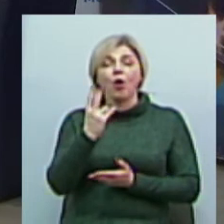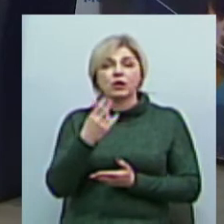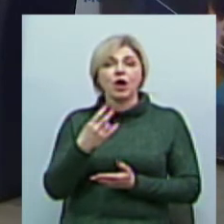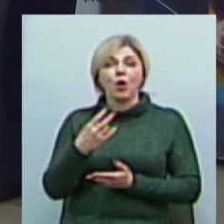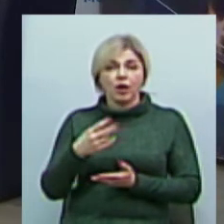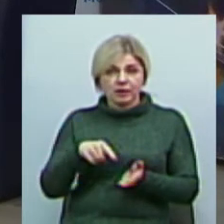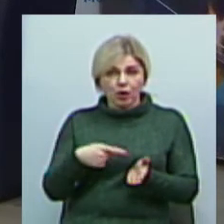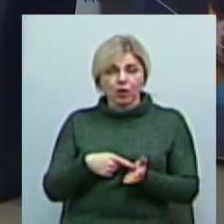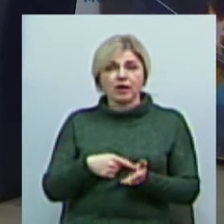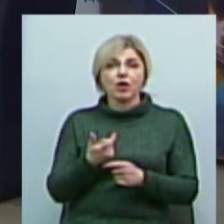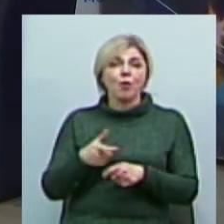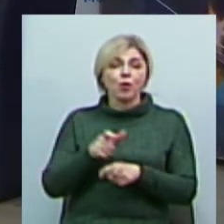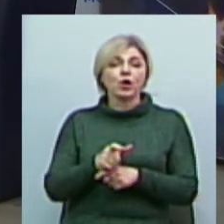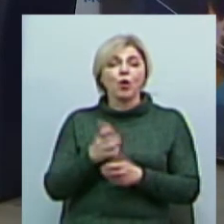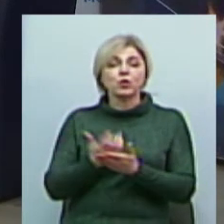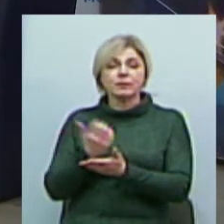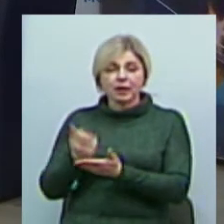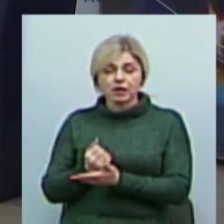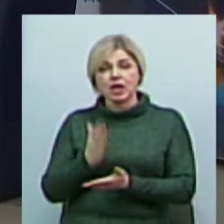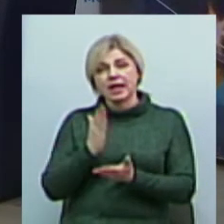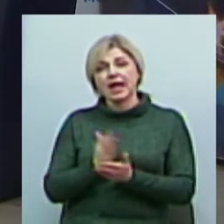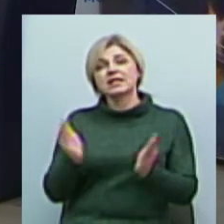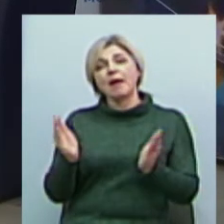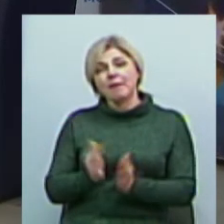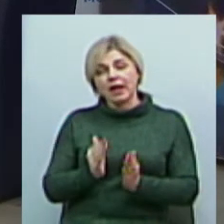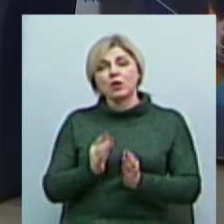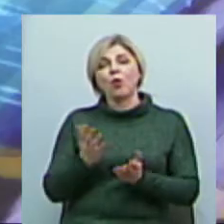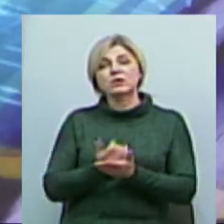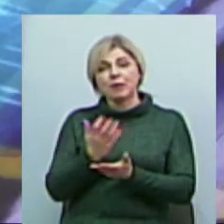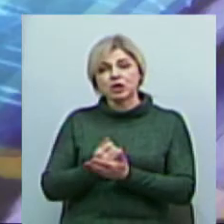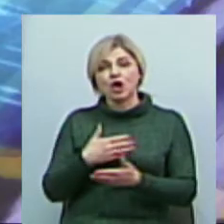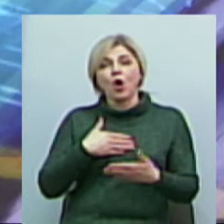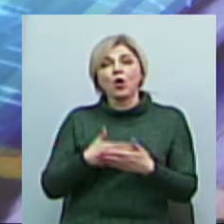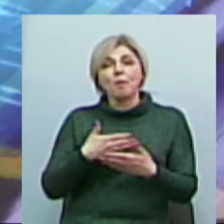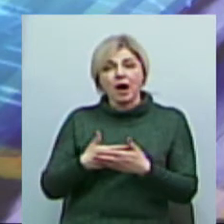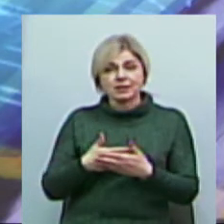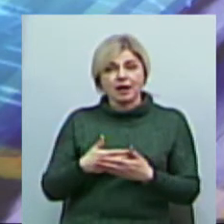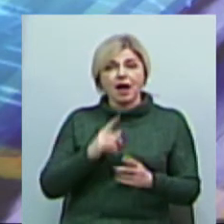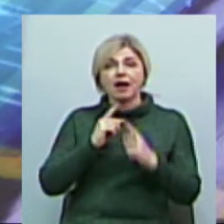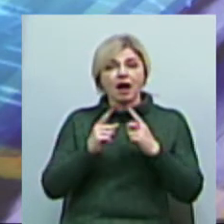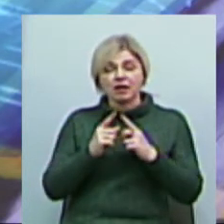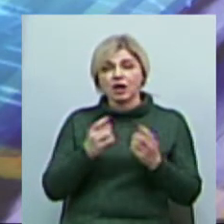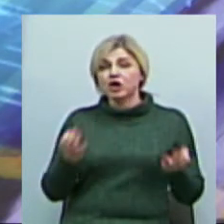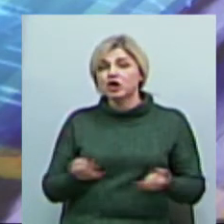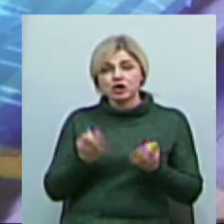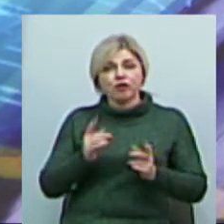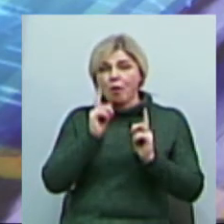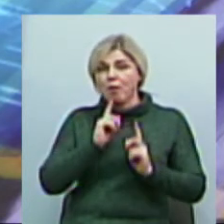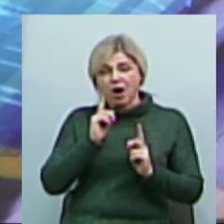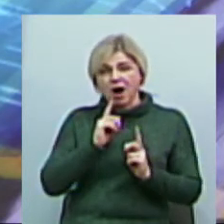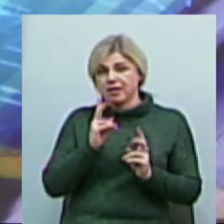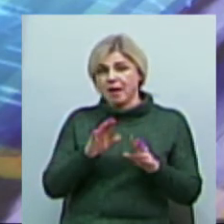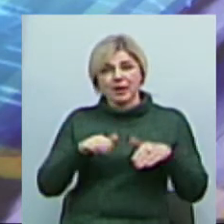более-менее успешная модель. Есть менее успешная областная громадская рада, которая ничего конструктивно пока не предложила.